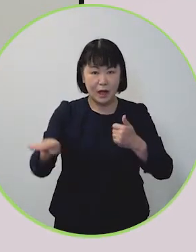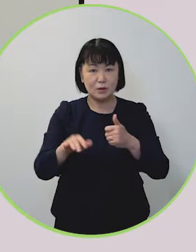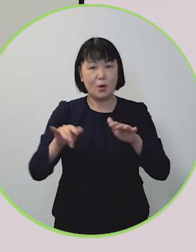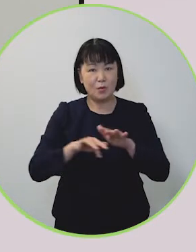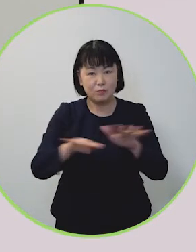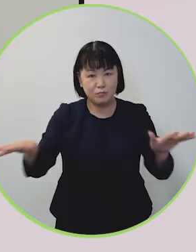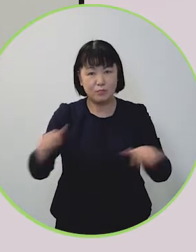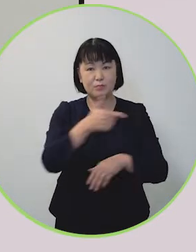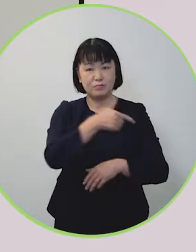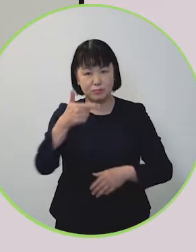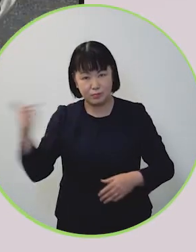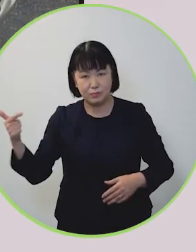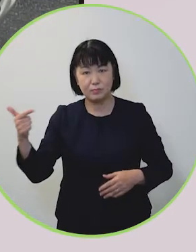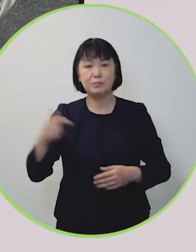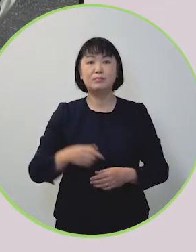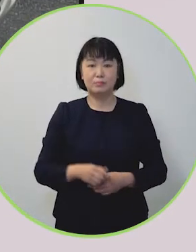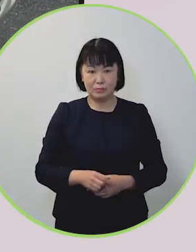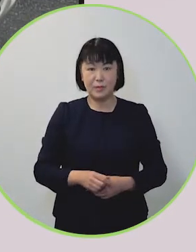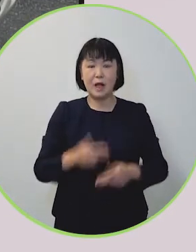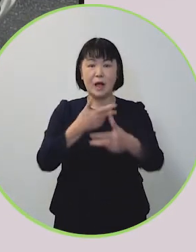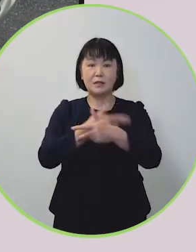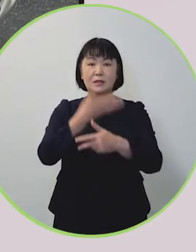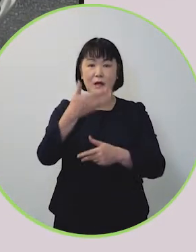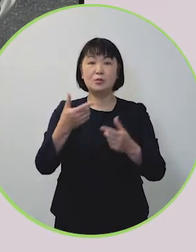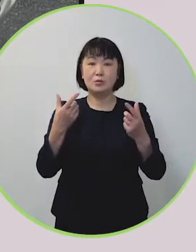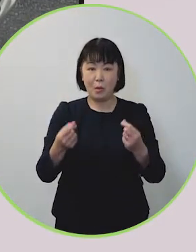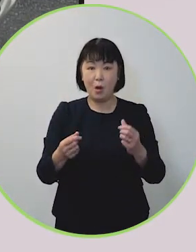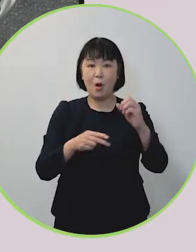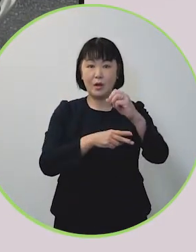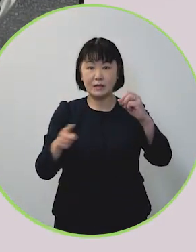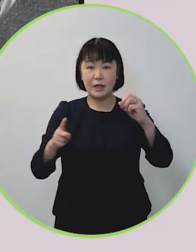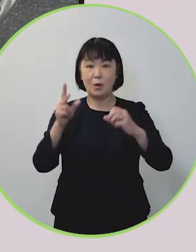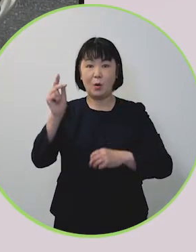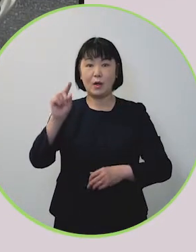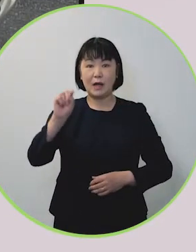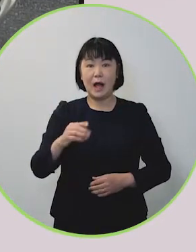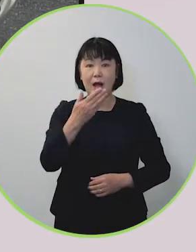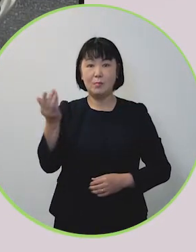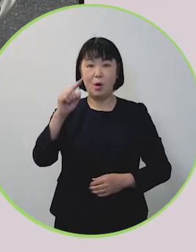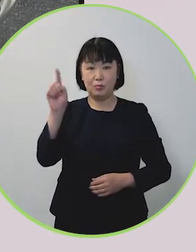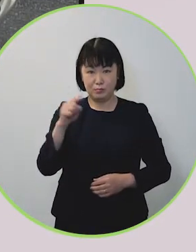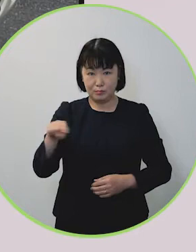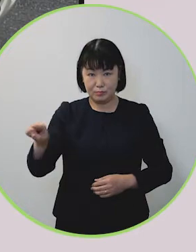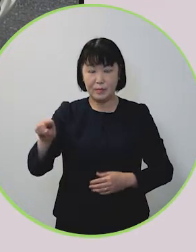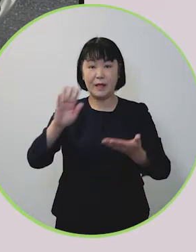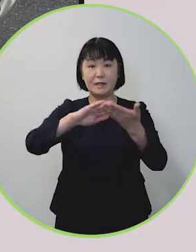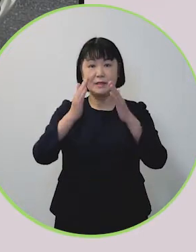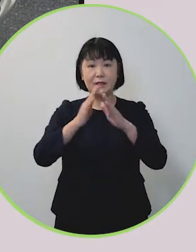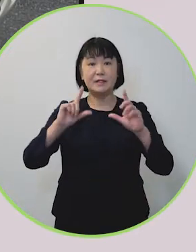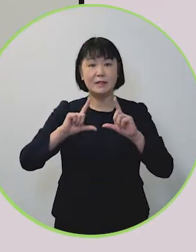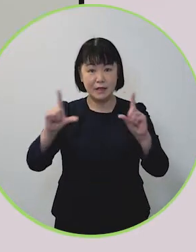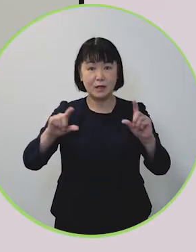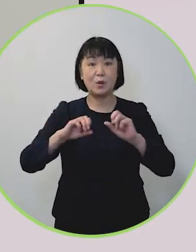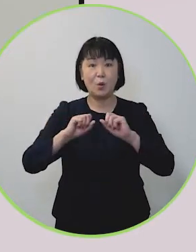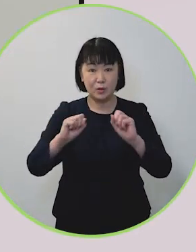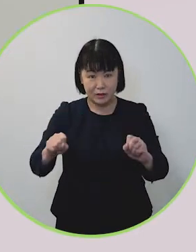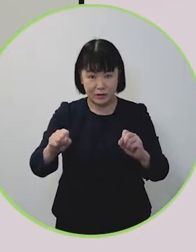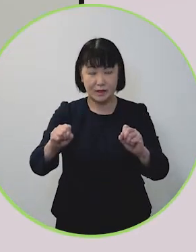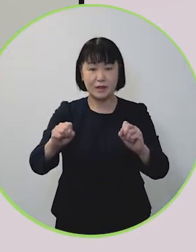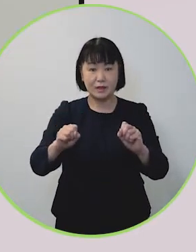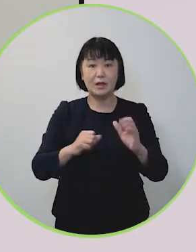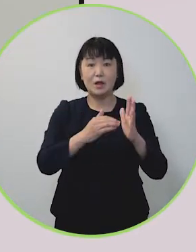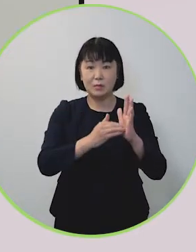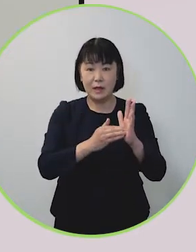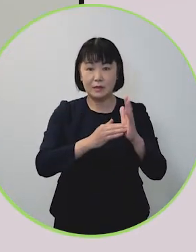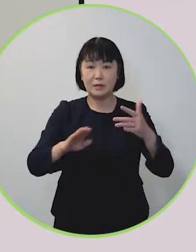看過できない問題です北区としてもこれらは景気に帰宅ゼロカーボンシティ宣言を表明しプラスチックの